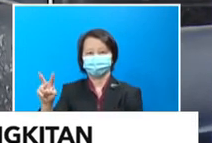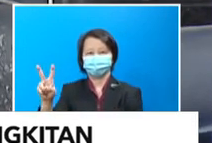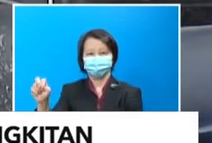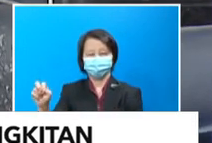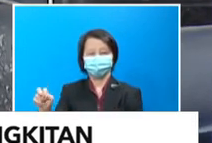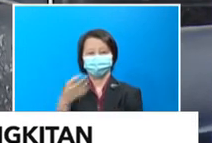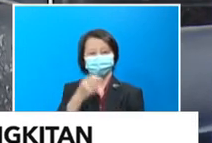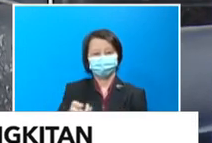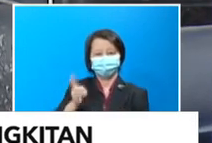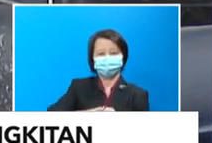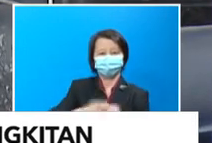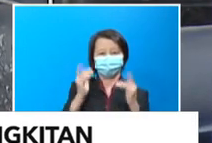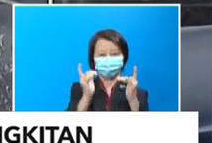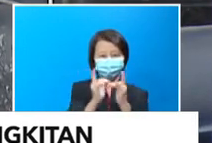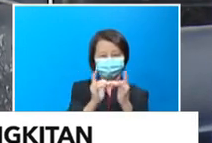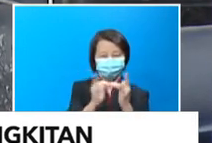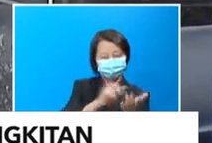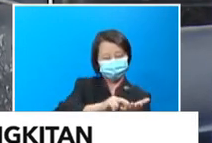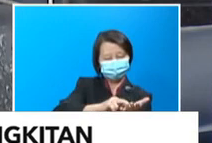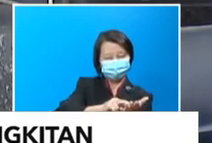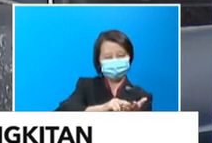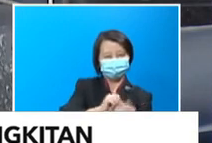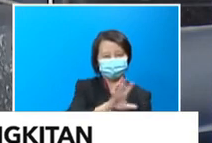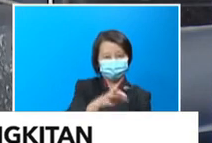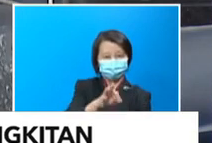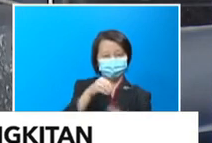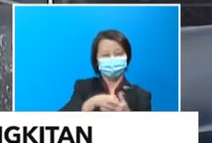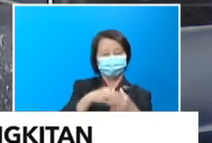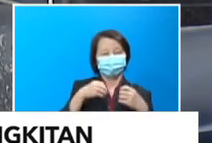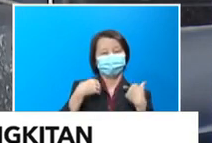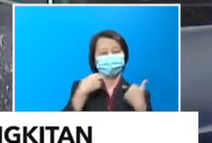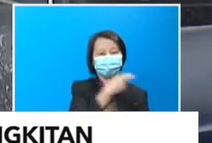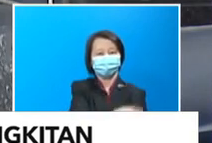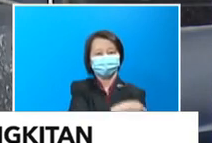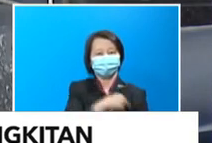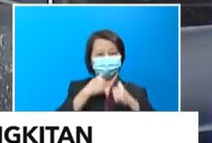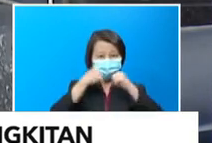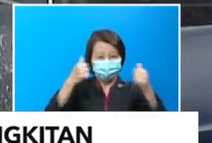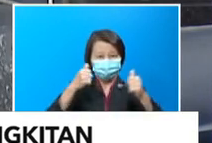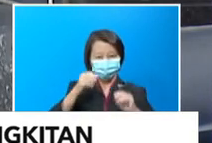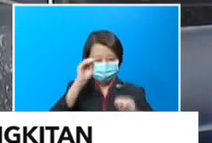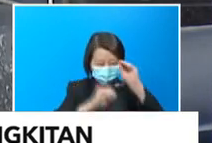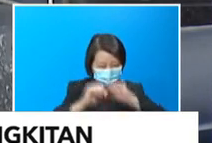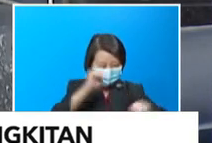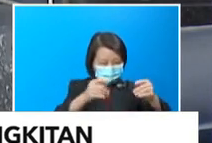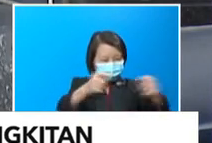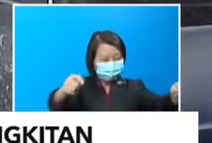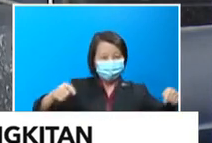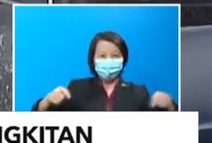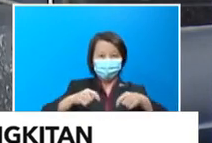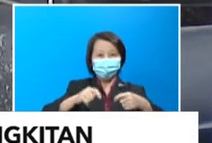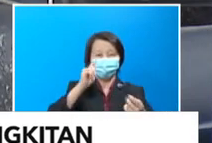hai bagi meningkatkan ke Vista tirawati merawat choice on the hospital awam seperti yang ya tekan pengubahsuaian ruang tertentu